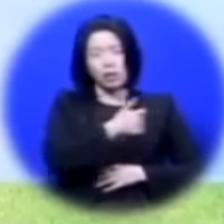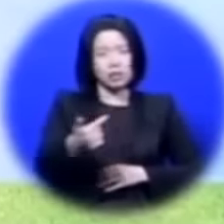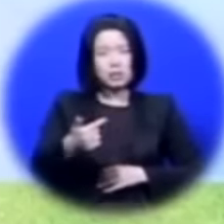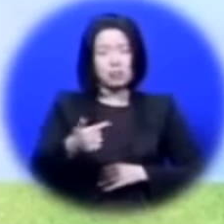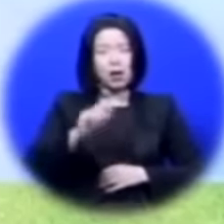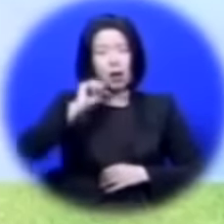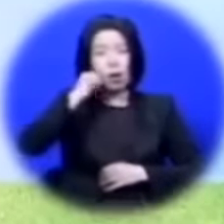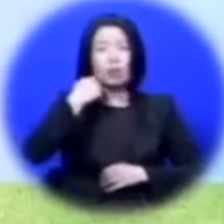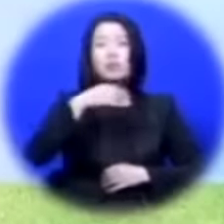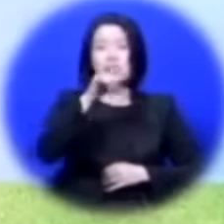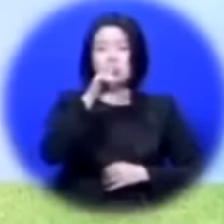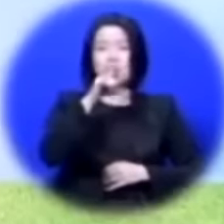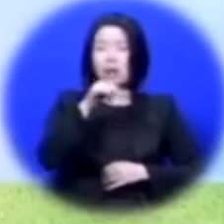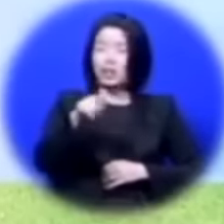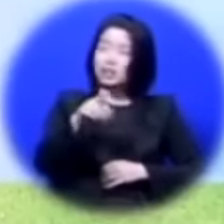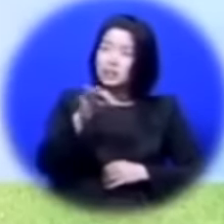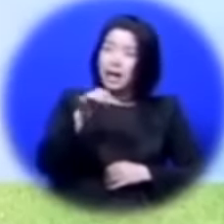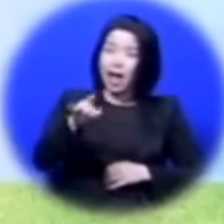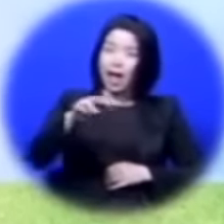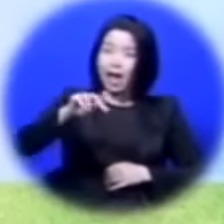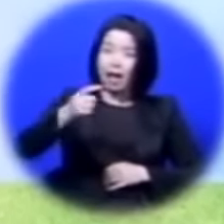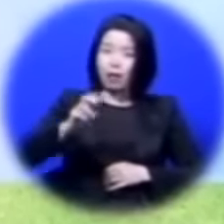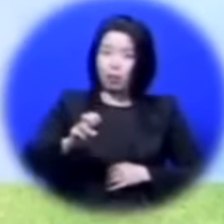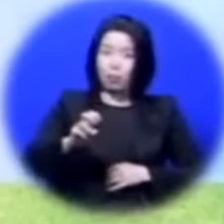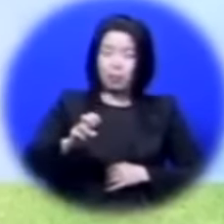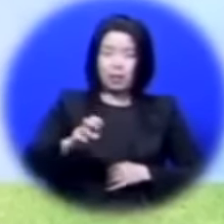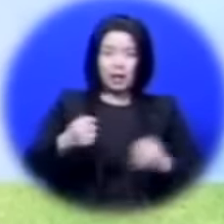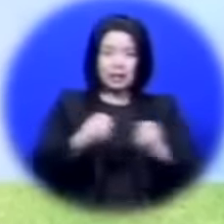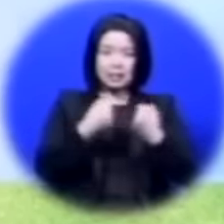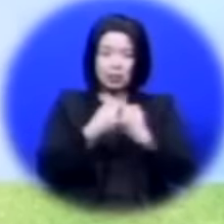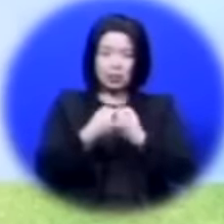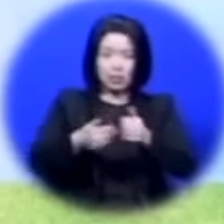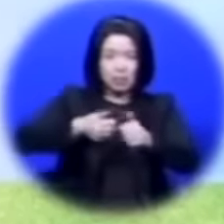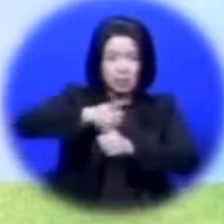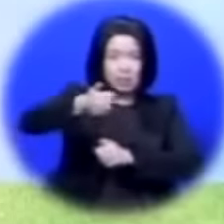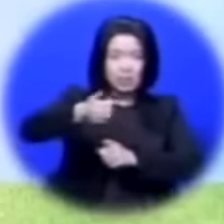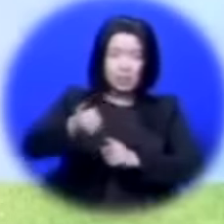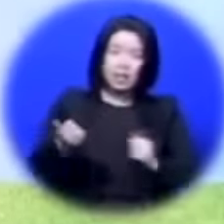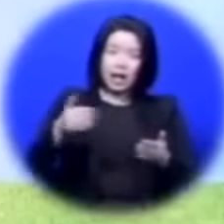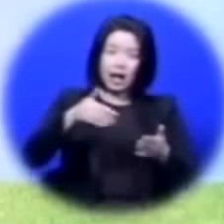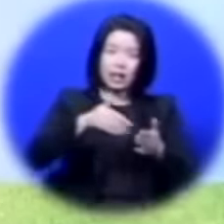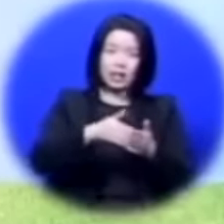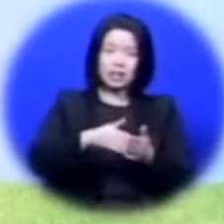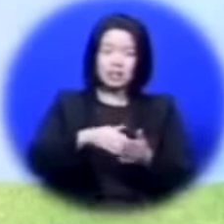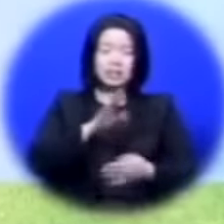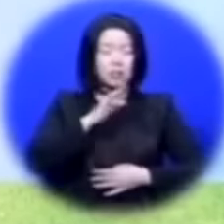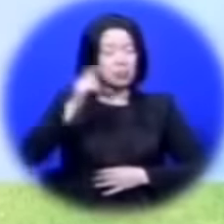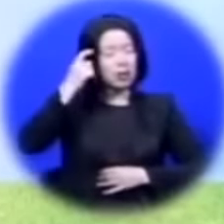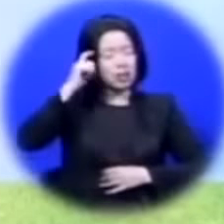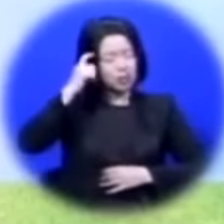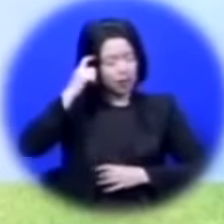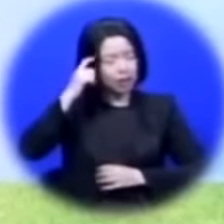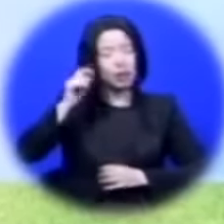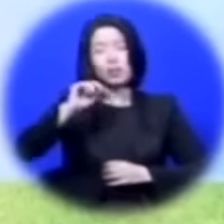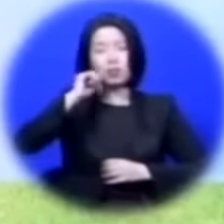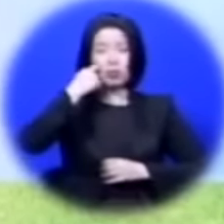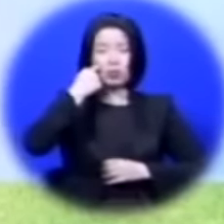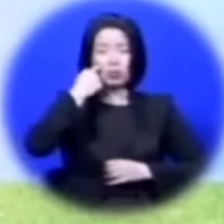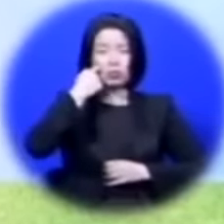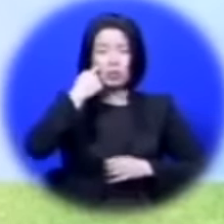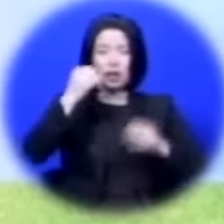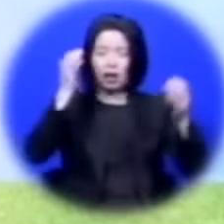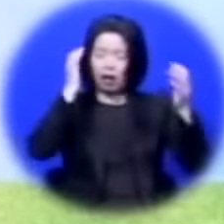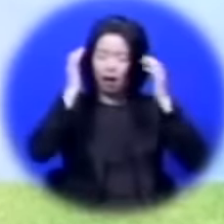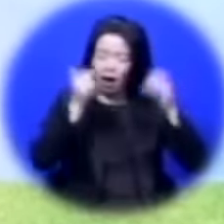겁니다 그 애동과의 전쟁에서 승리하기까지 아 정말 상상하기 어려운 그런